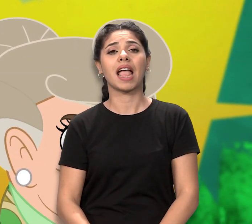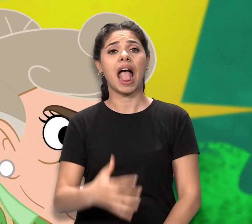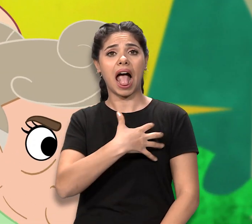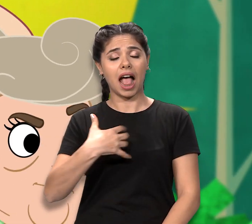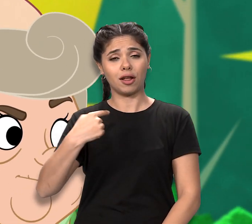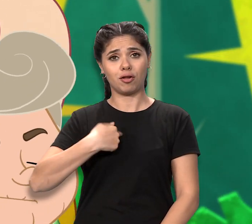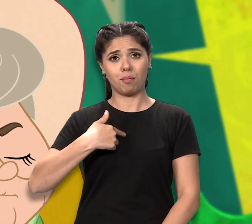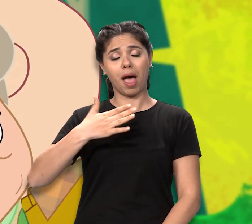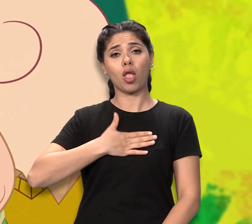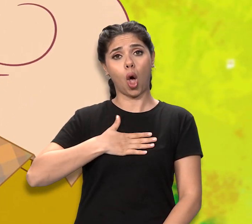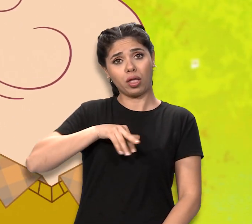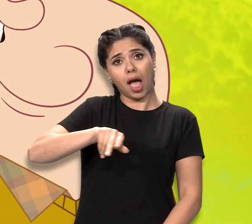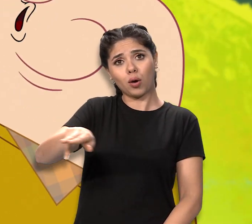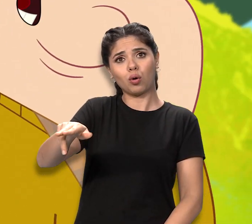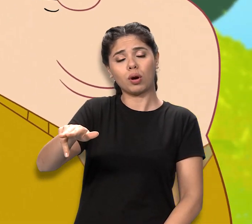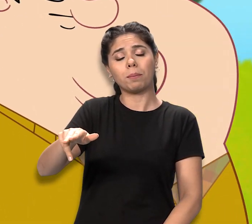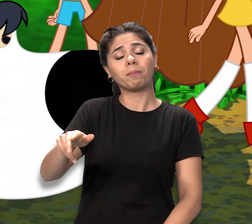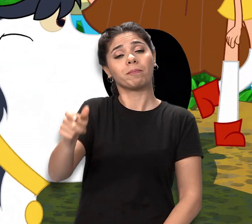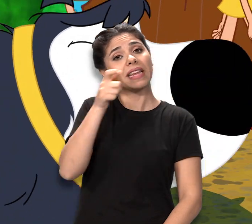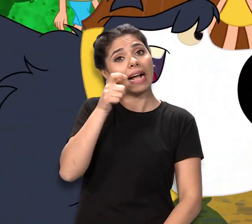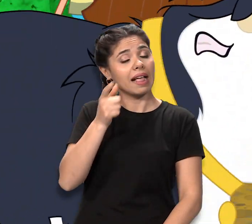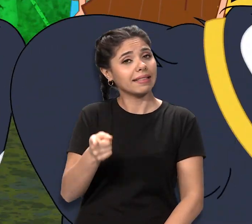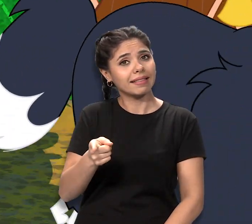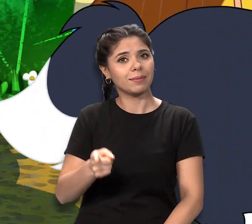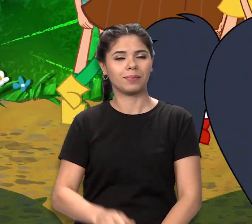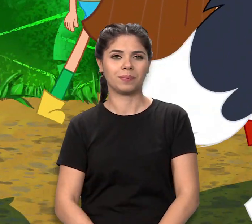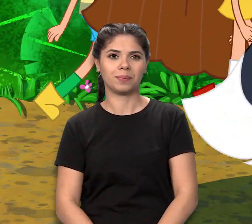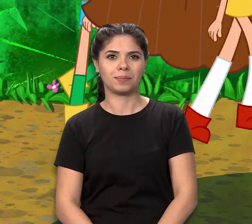Anneciğim, ben önden gideyim. Ne olur ne olmaz.